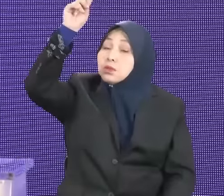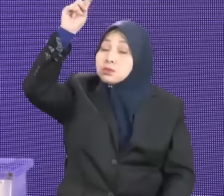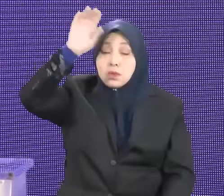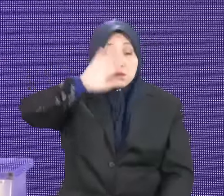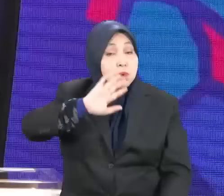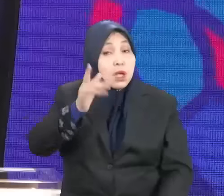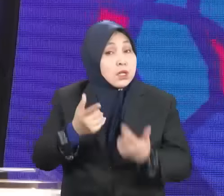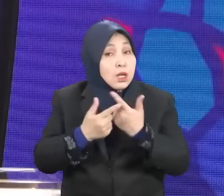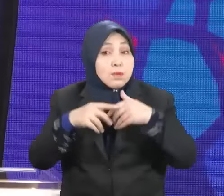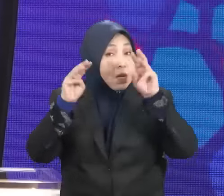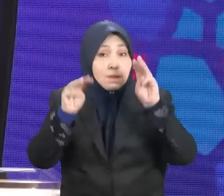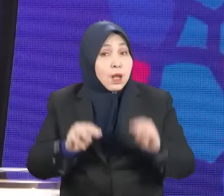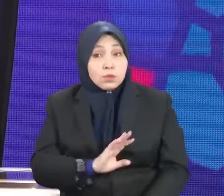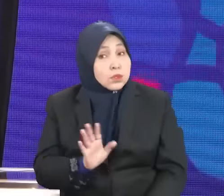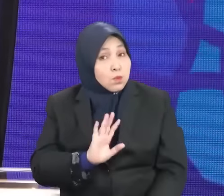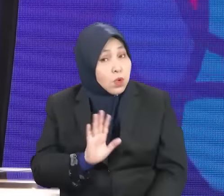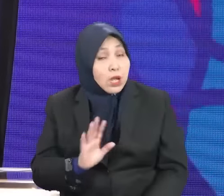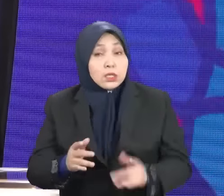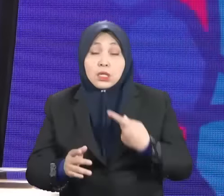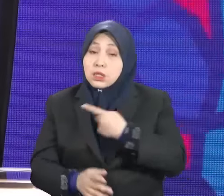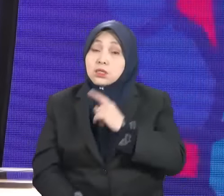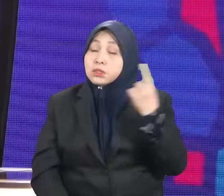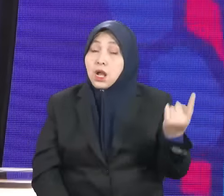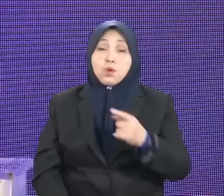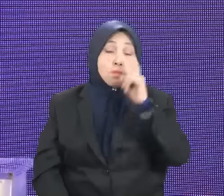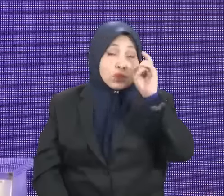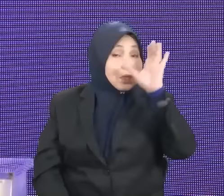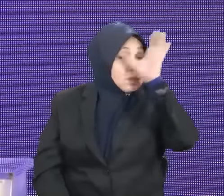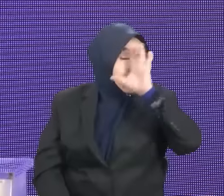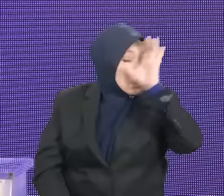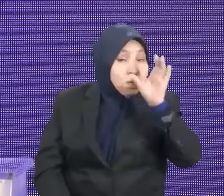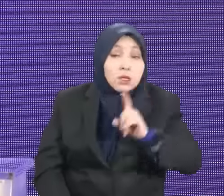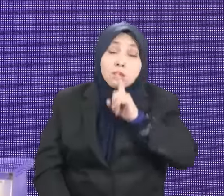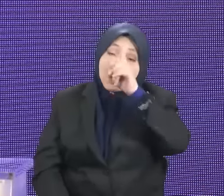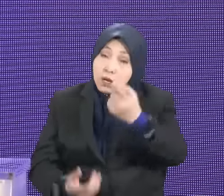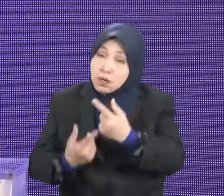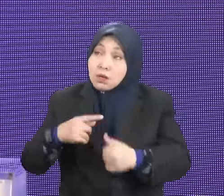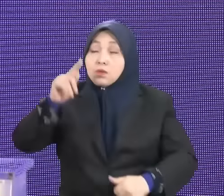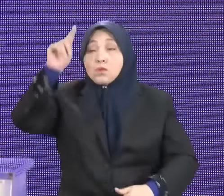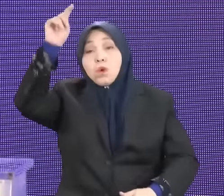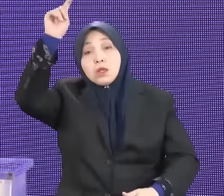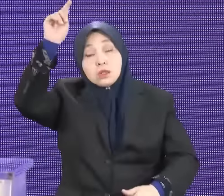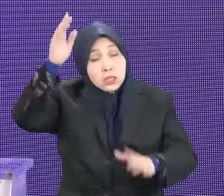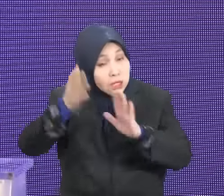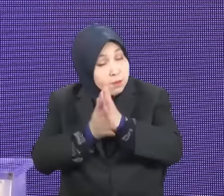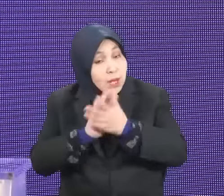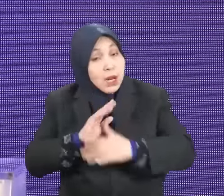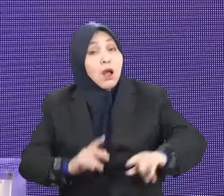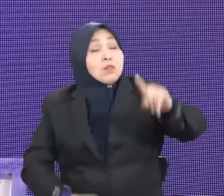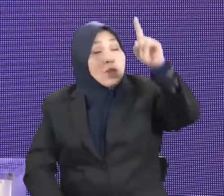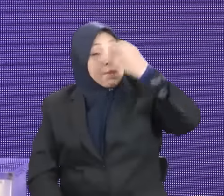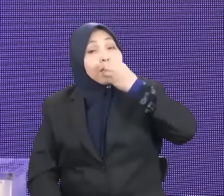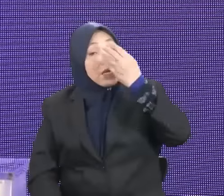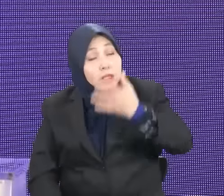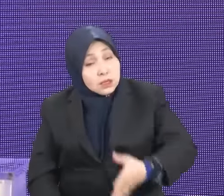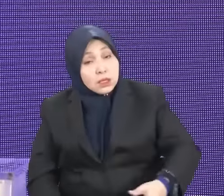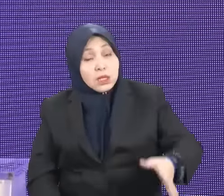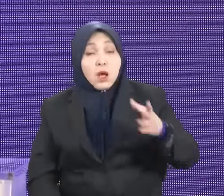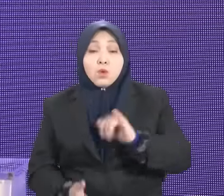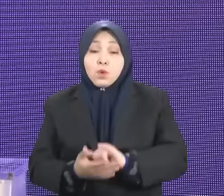daripada manusia ya Jadi kita selalu kena mencari kebenaran daripada Tuhan satu Tetapi bila Allah menyatakan ee Fala